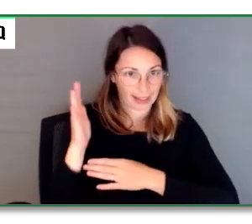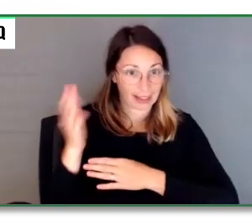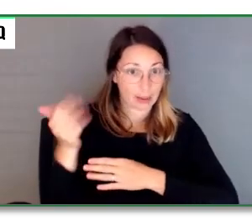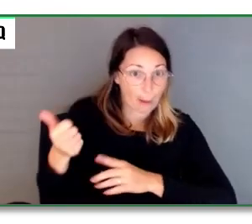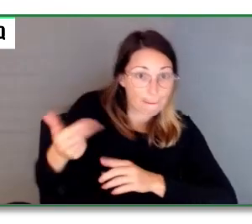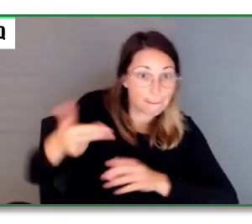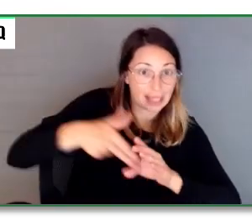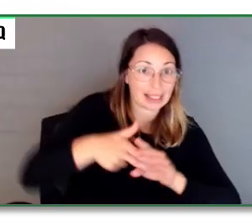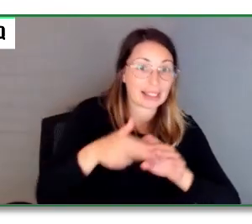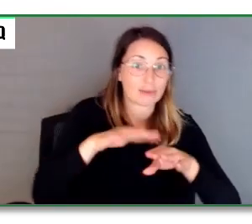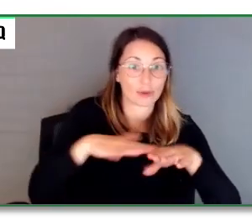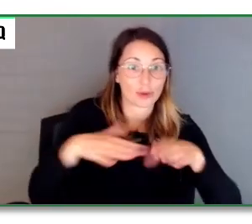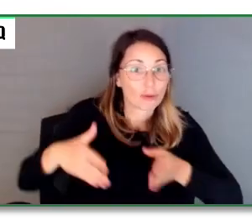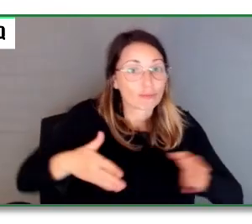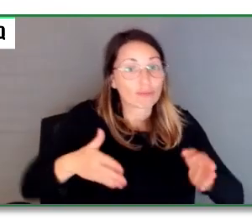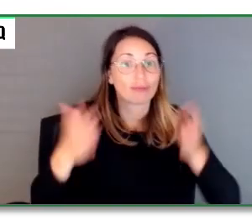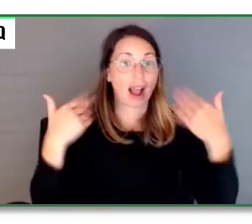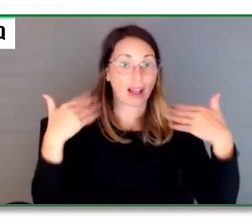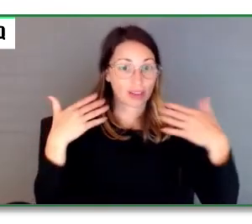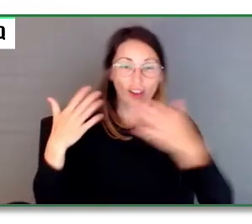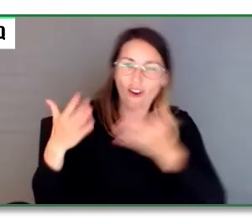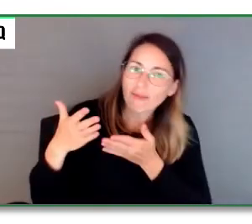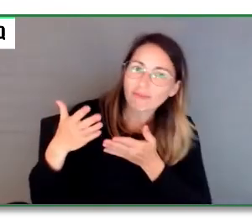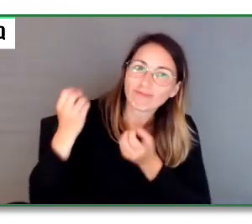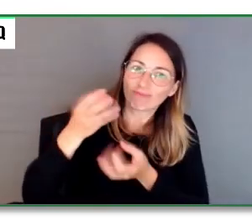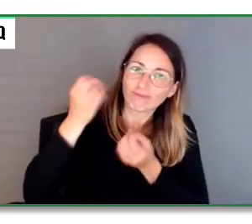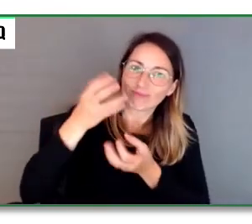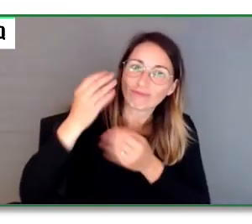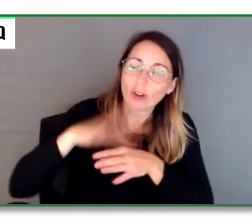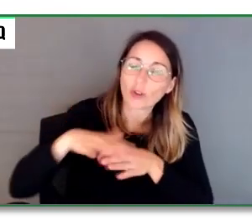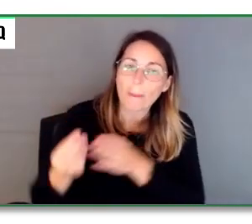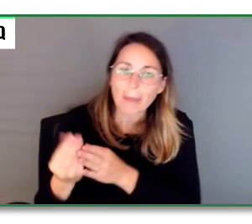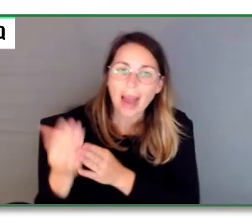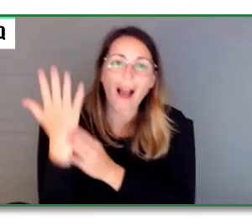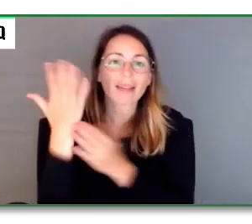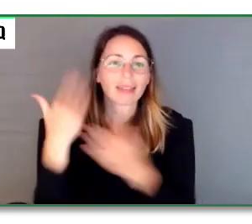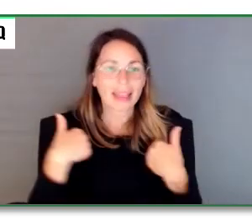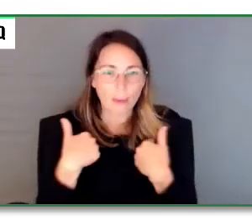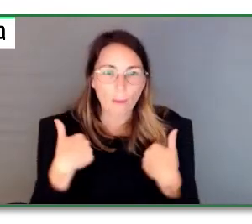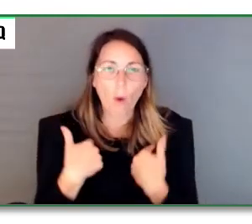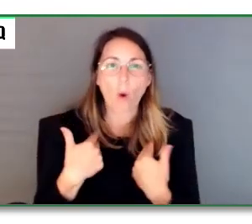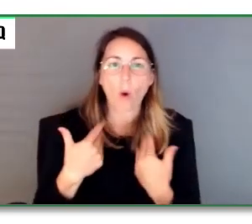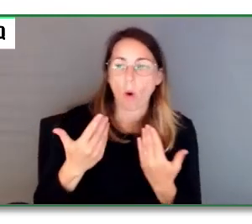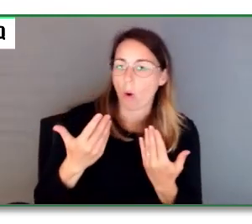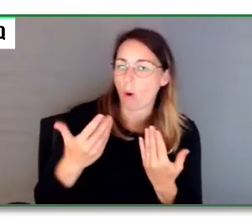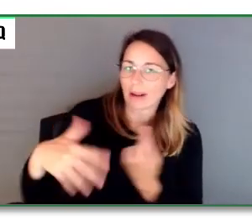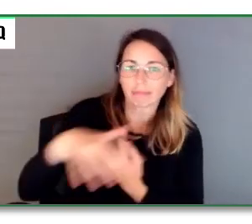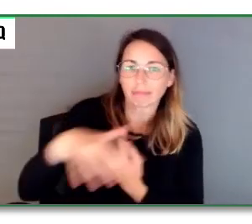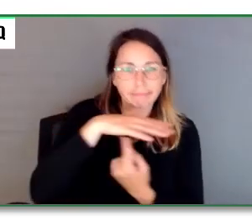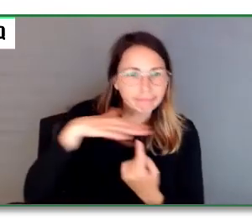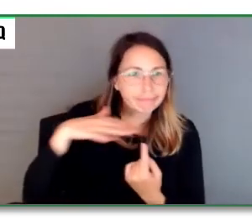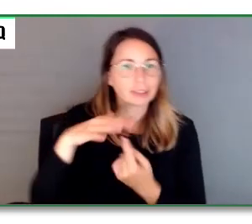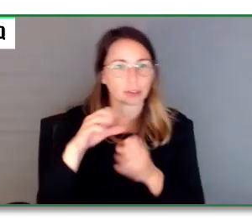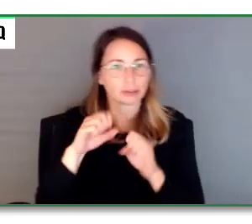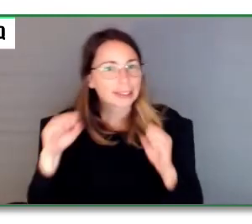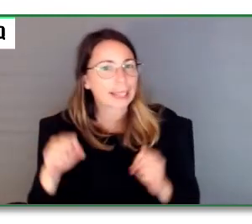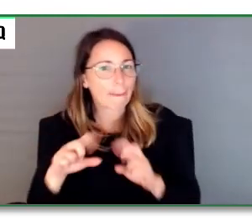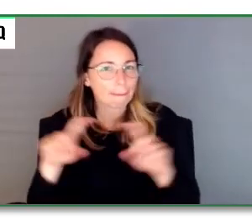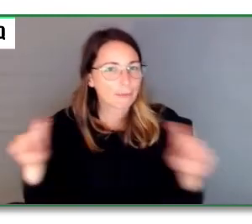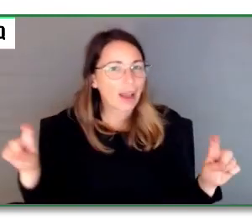leurs connaissances sur les plantes, les animaux, les écosystèmes. Et comme